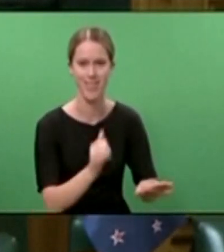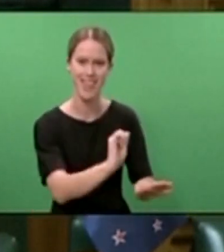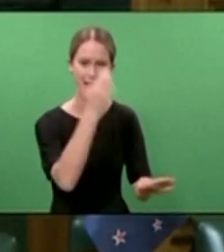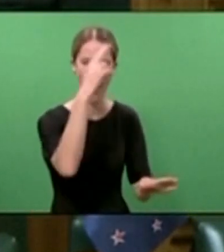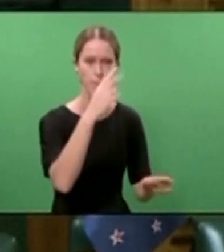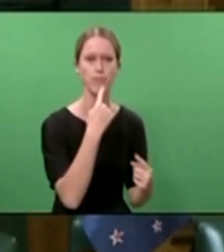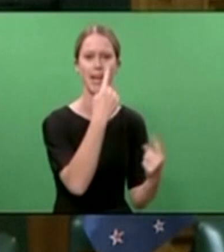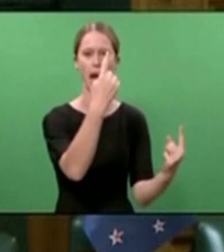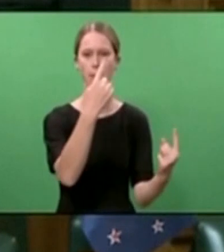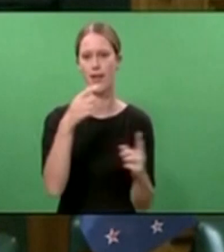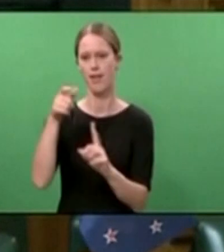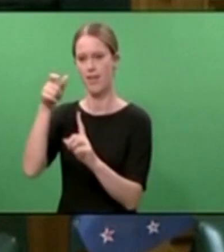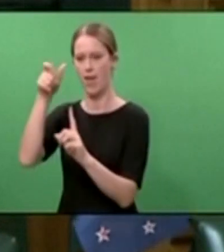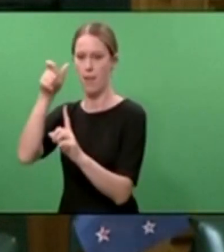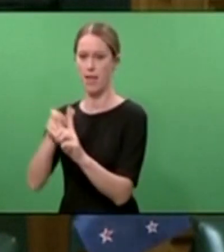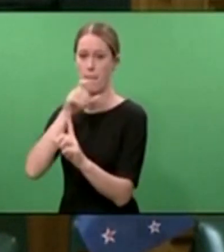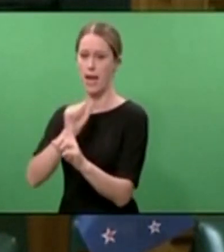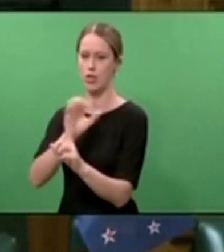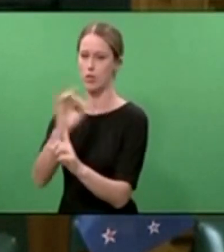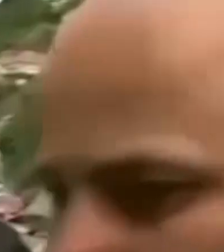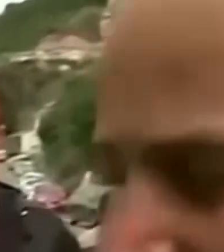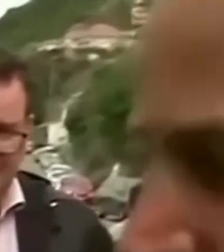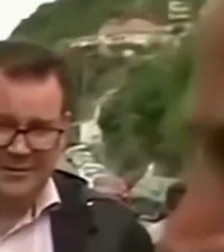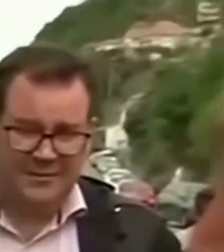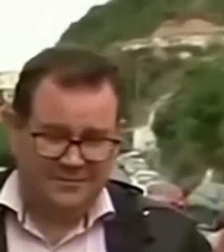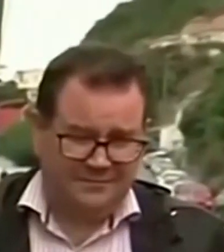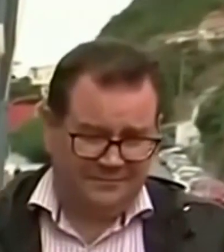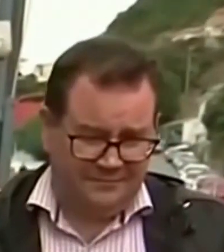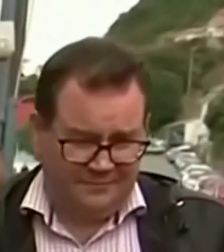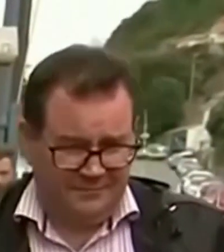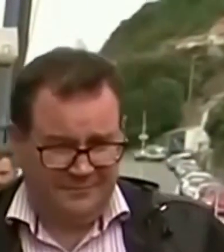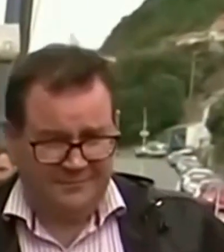ัดเจนนะครับวาจะเป็นไฟเนื่ยิงไหมน